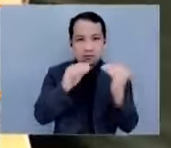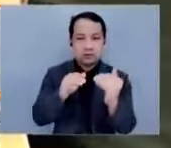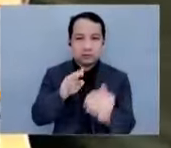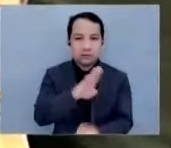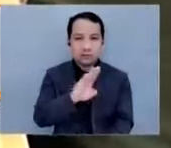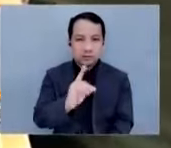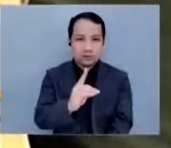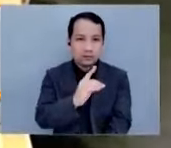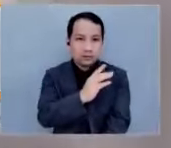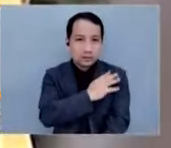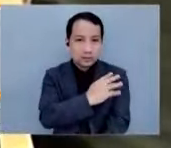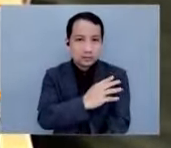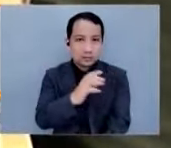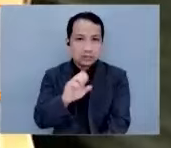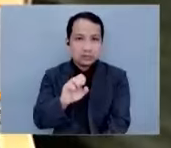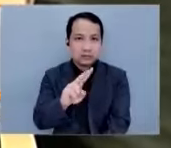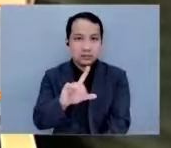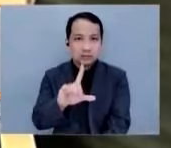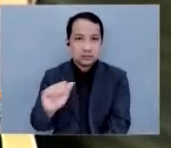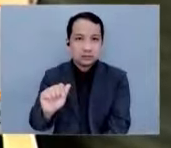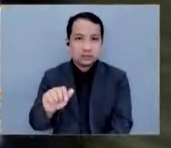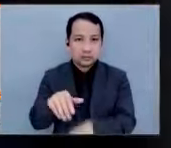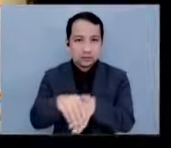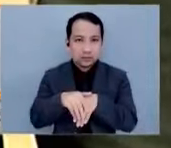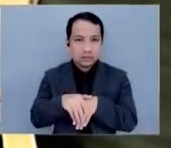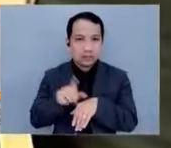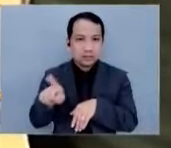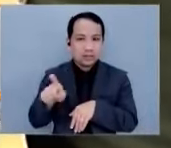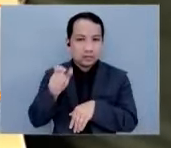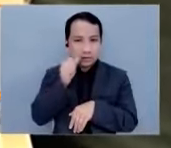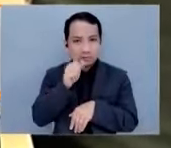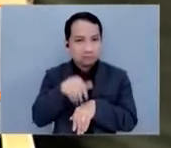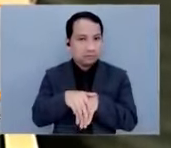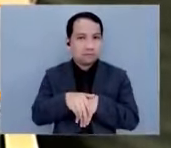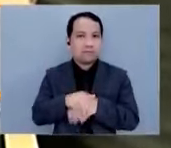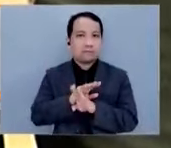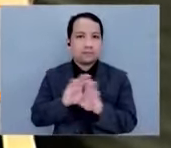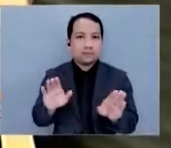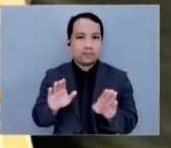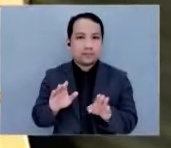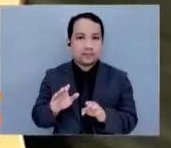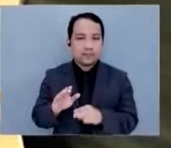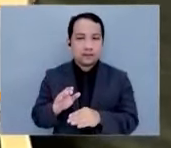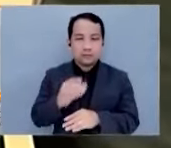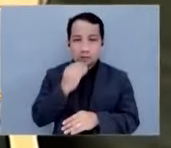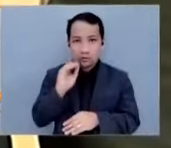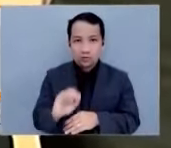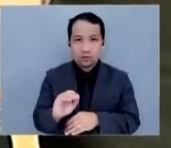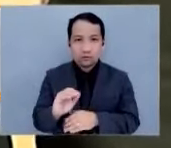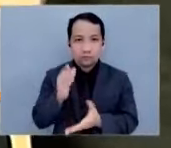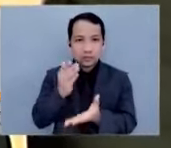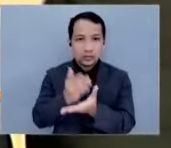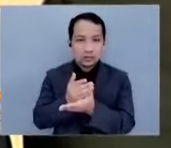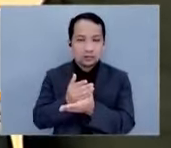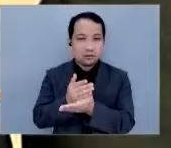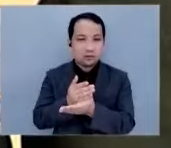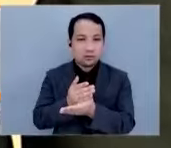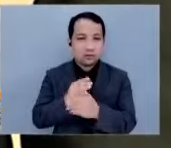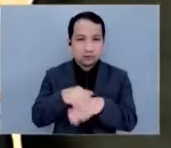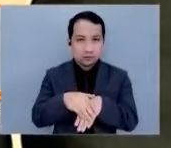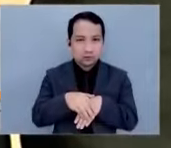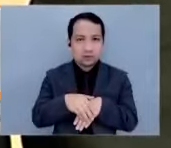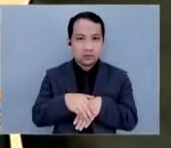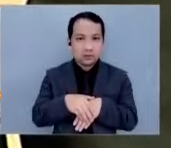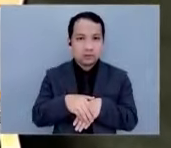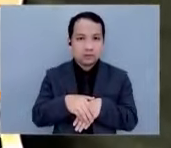Sevilla. Hindi naman nagpaunlak ng paniyam si Sevilla dahil may gag order daw na inilabas ang korte para sa kanilang nullity